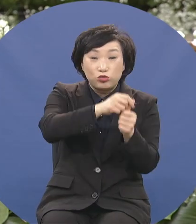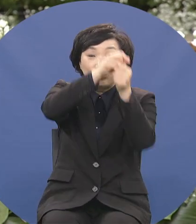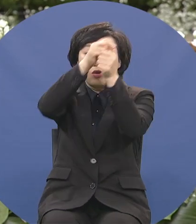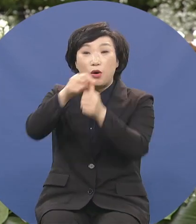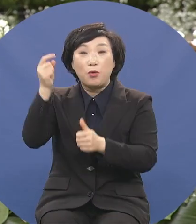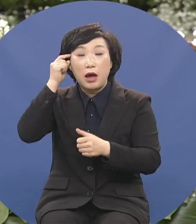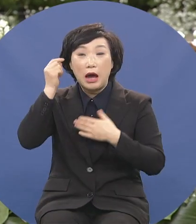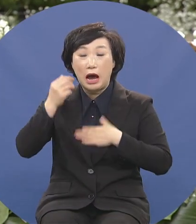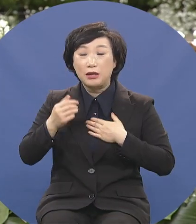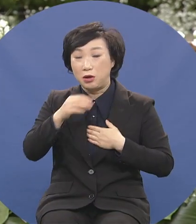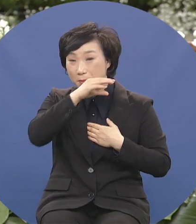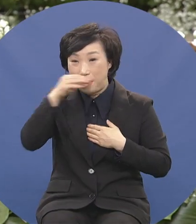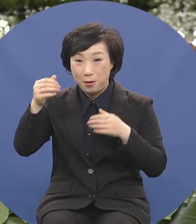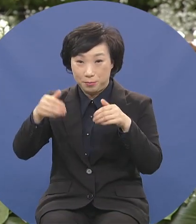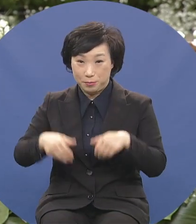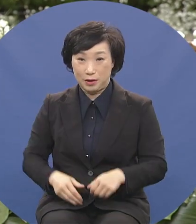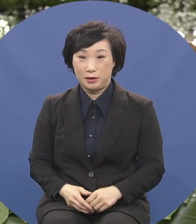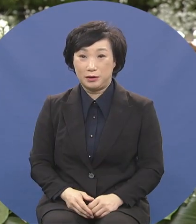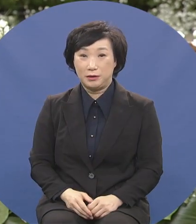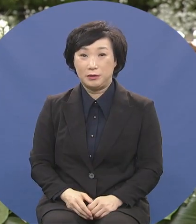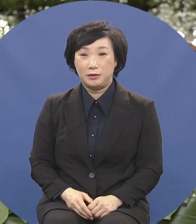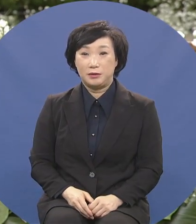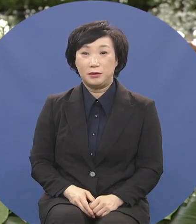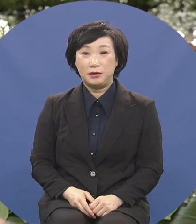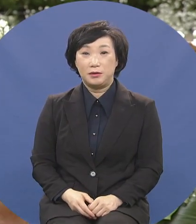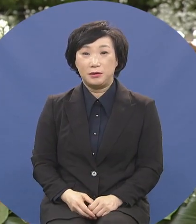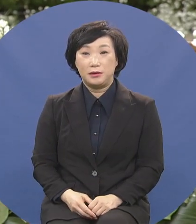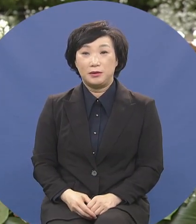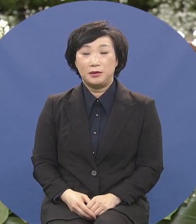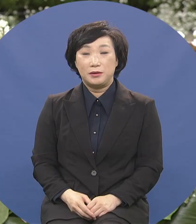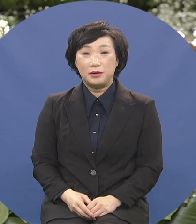사망에서 구원했는가를 바로 알아야 된다 이 말입니다.